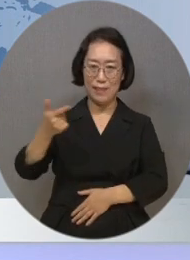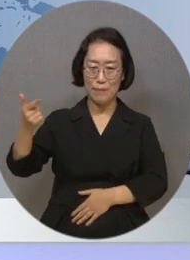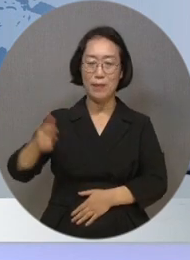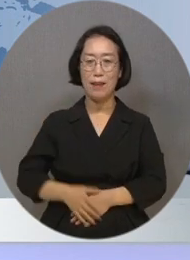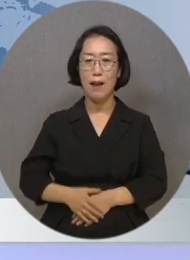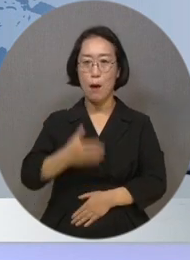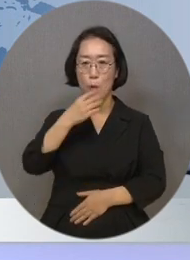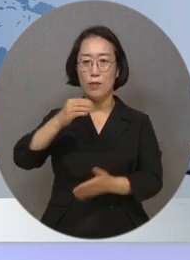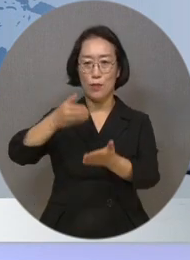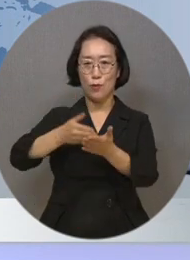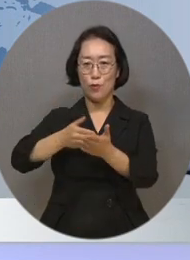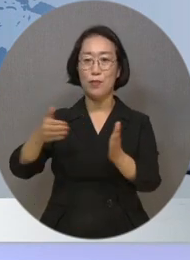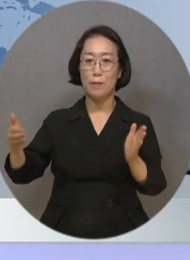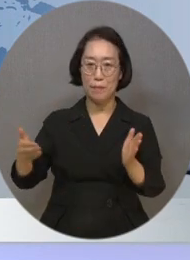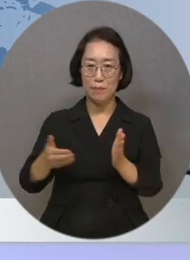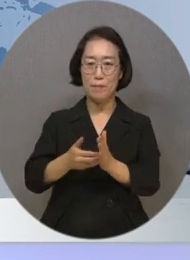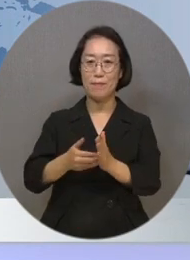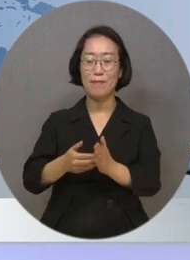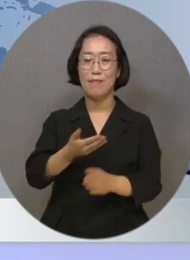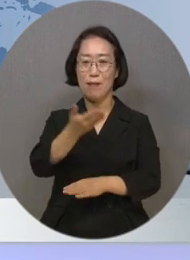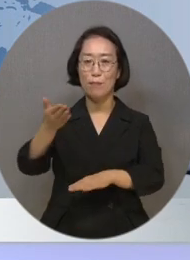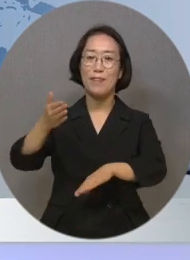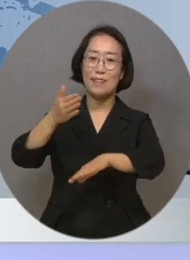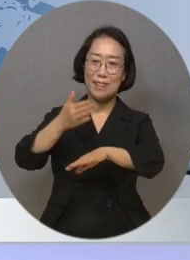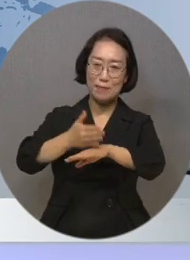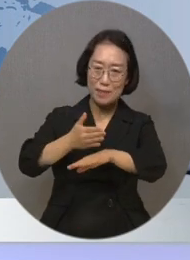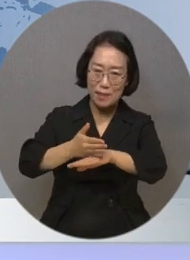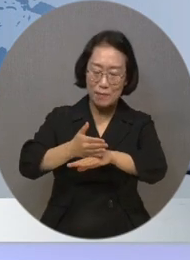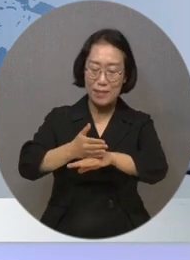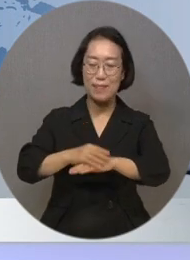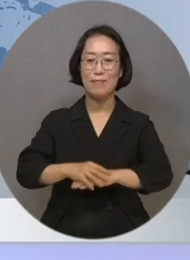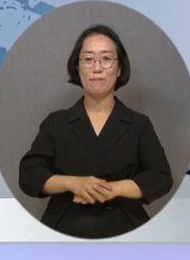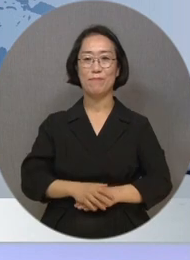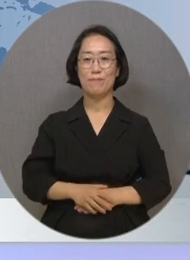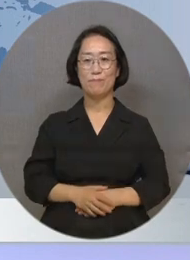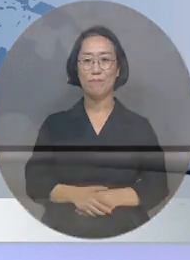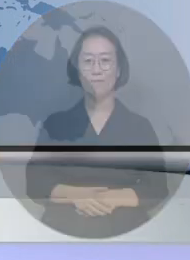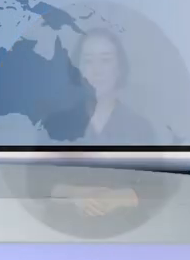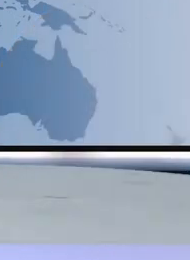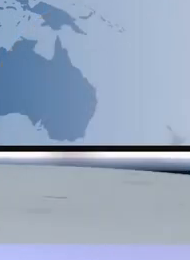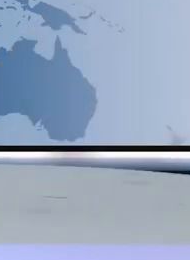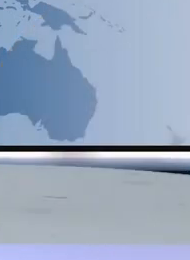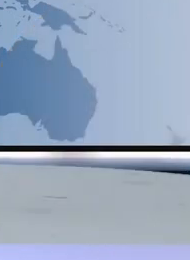WBC 복제티비 뉴스24를 마칩니다 시청해주신 여러분 고맙습니다